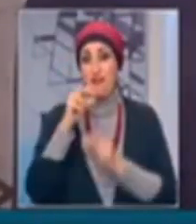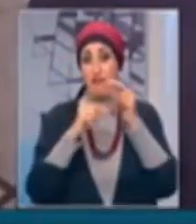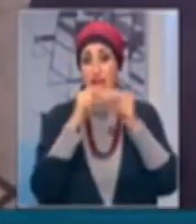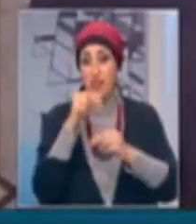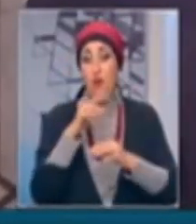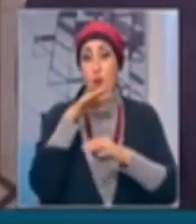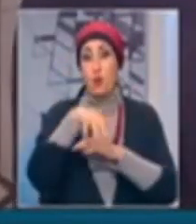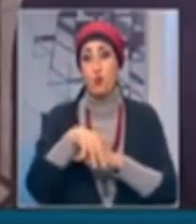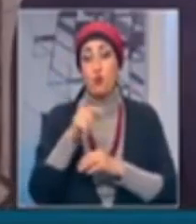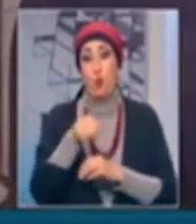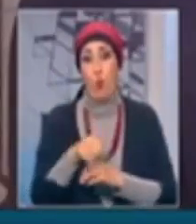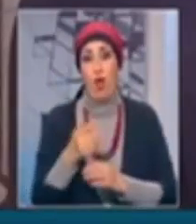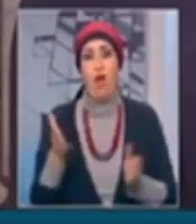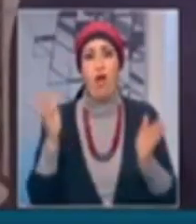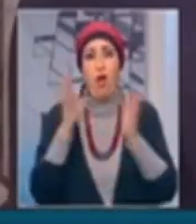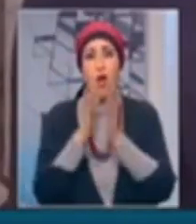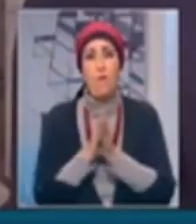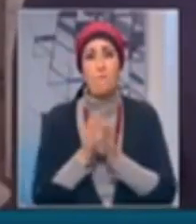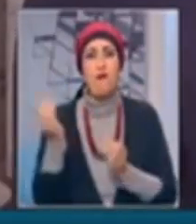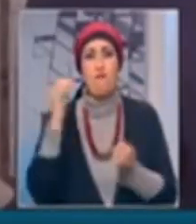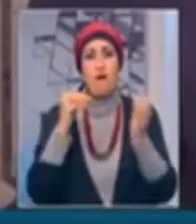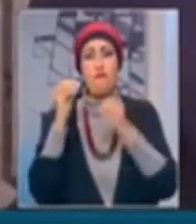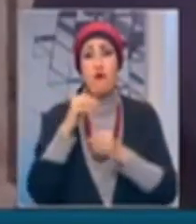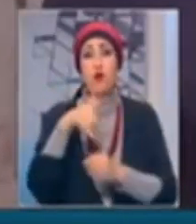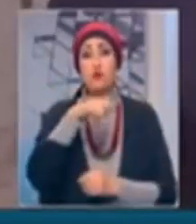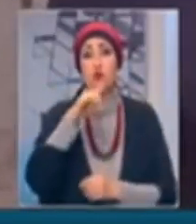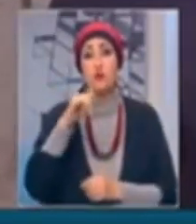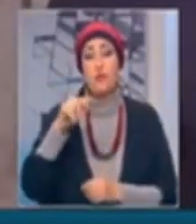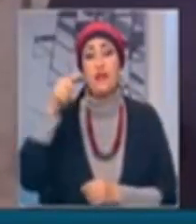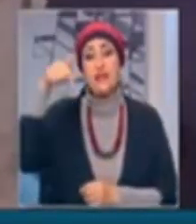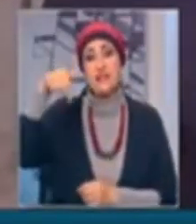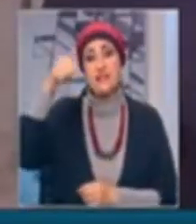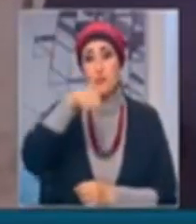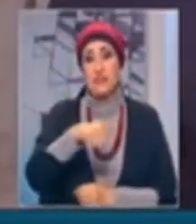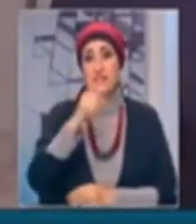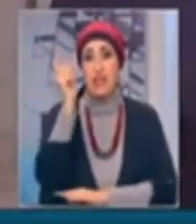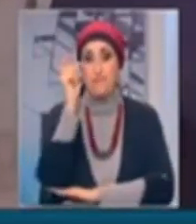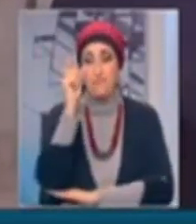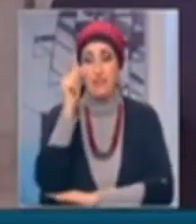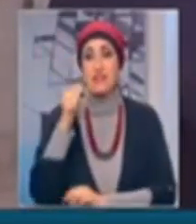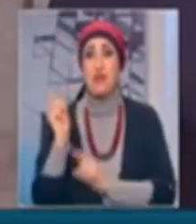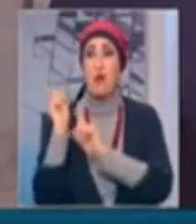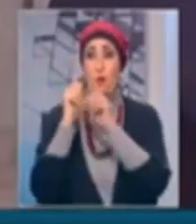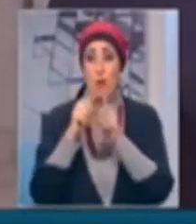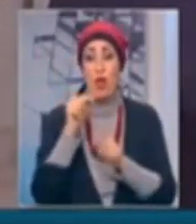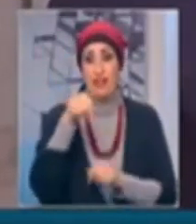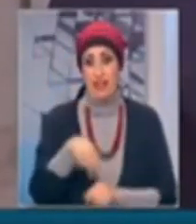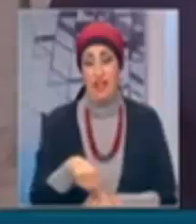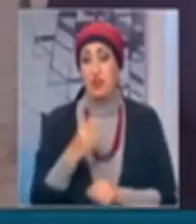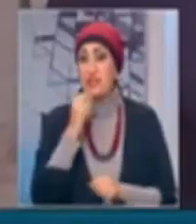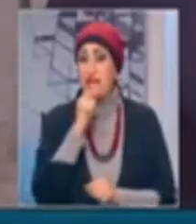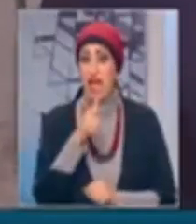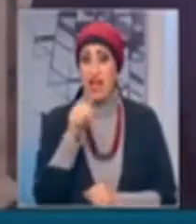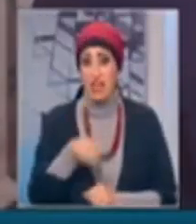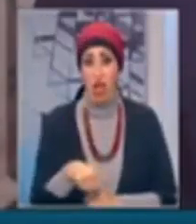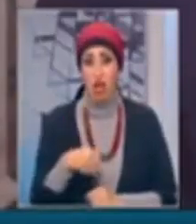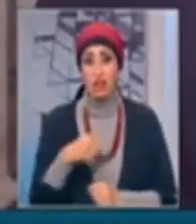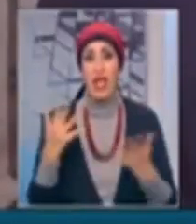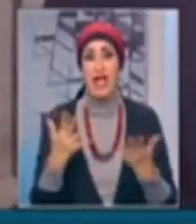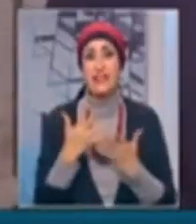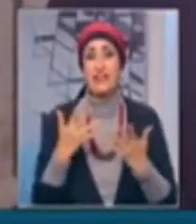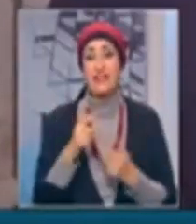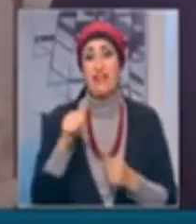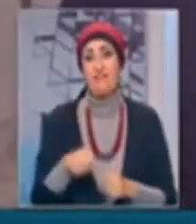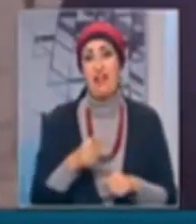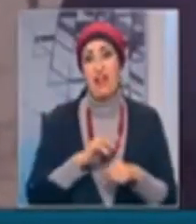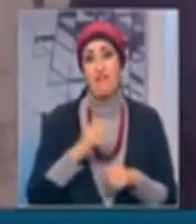الفيوم واسوان ليبلغ العدد اكثر من 666 مسجدا حتى الان. كذلك اليوم تحتفل دولة